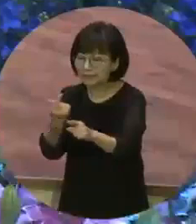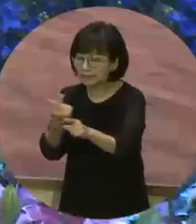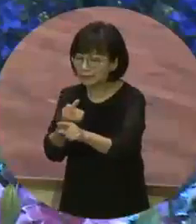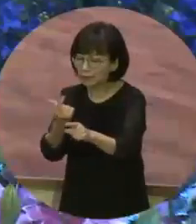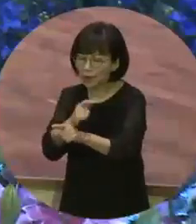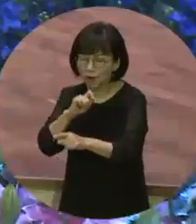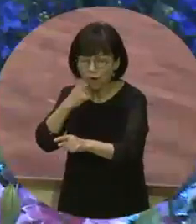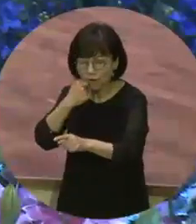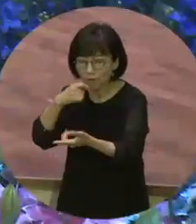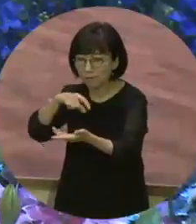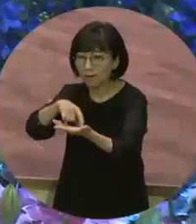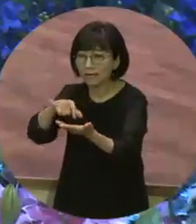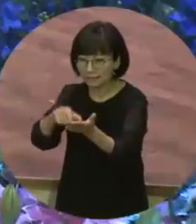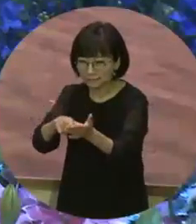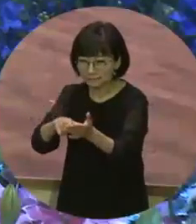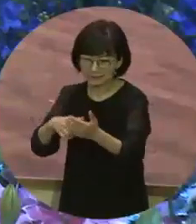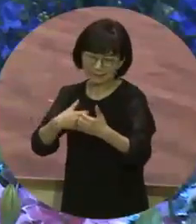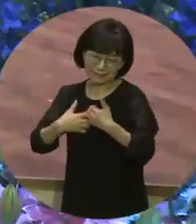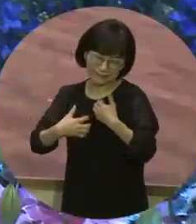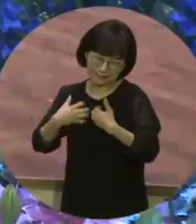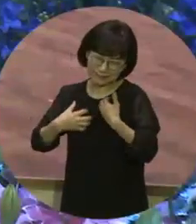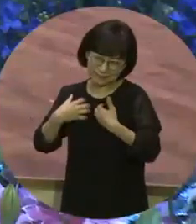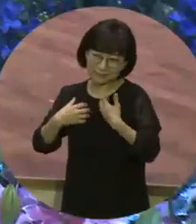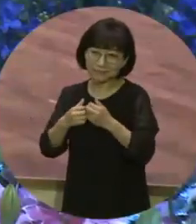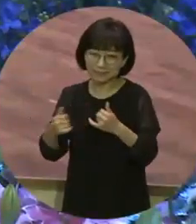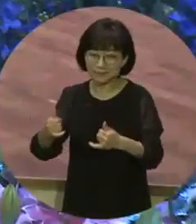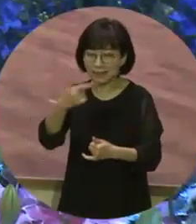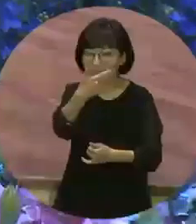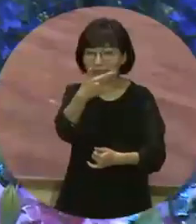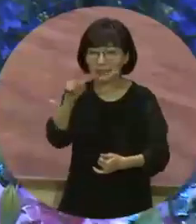낙관주의자다 그랬어요. 듣기 좋지요?